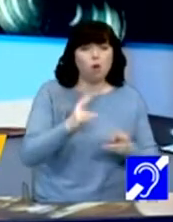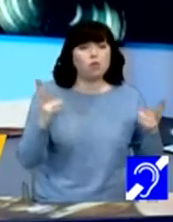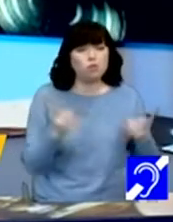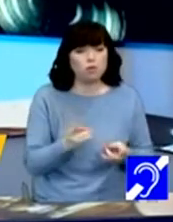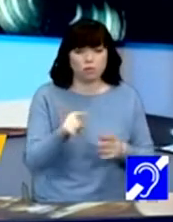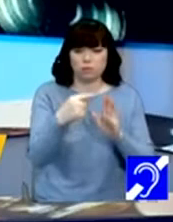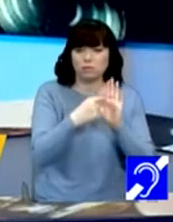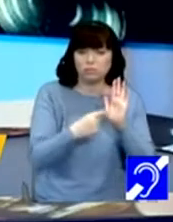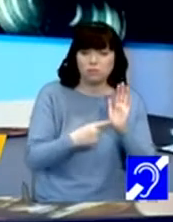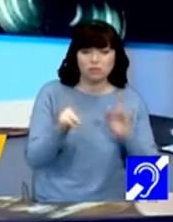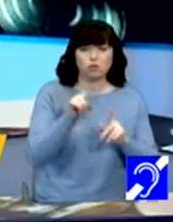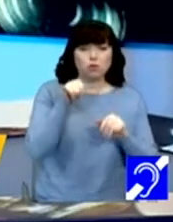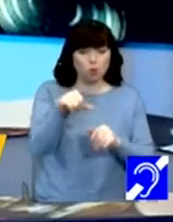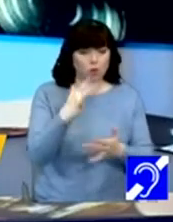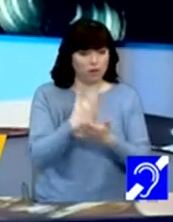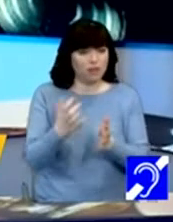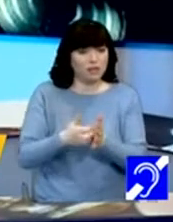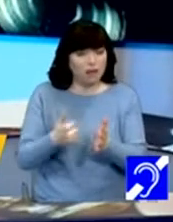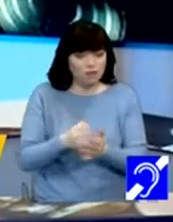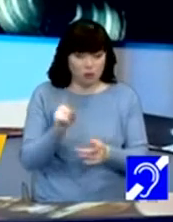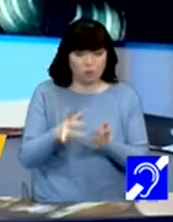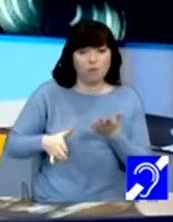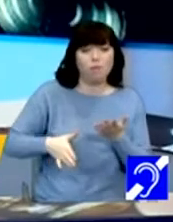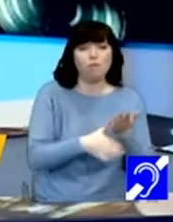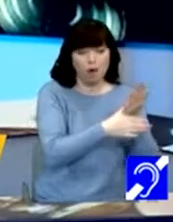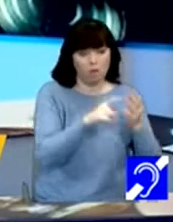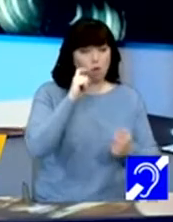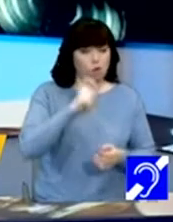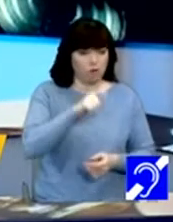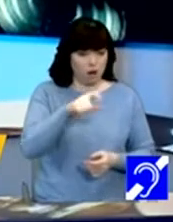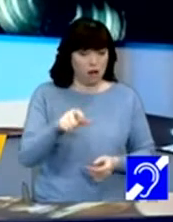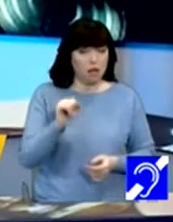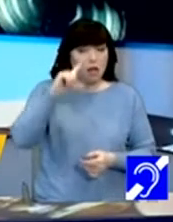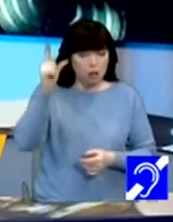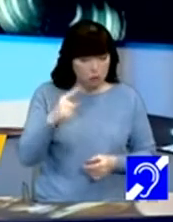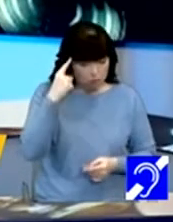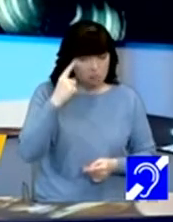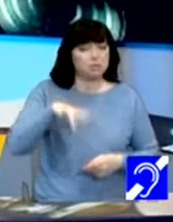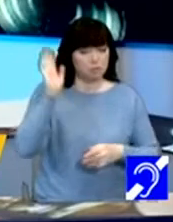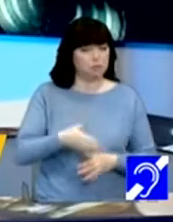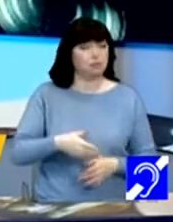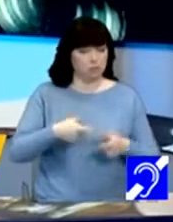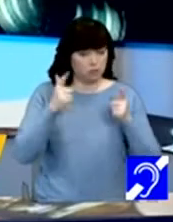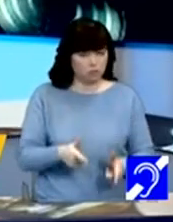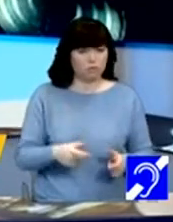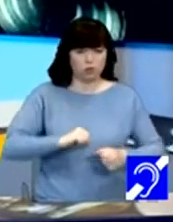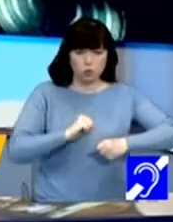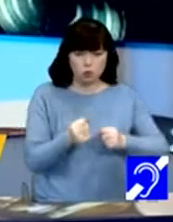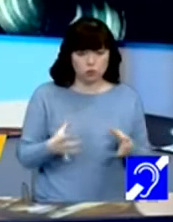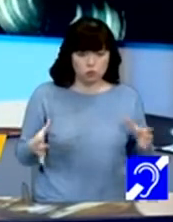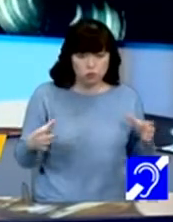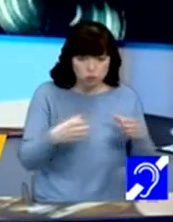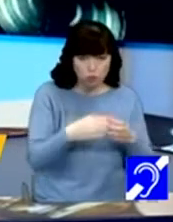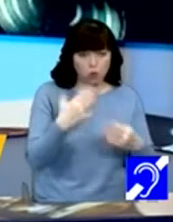necesitățile enorme de acasă pentru a ajuta refugiații ucraineni, iar italienii s-au solidarizat. Au pus mână de la mână și au